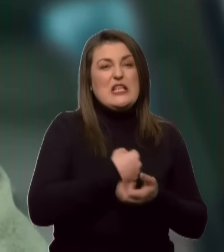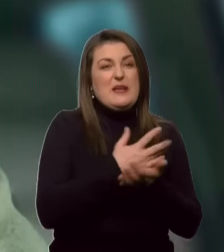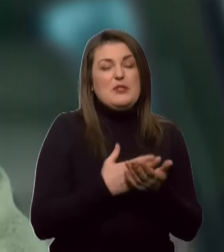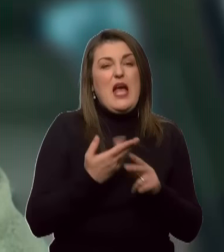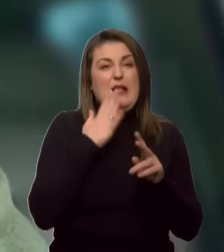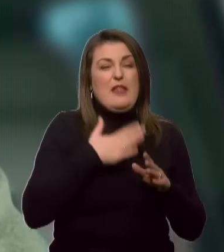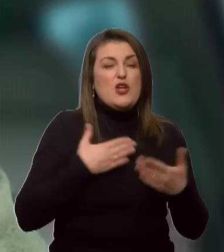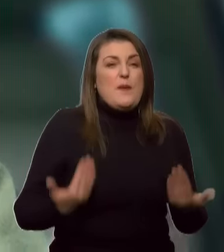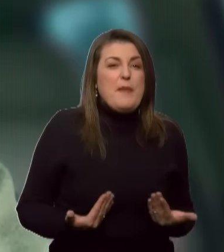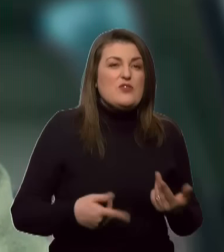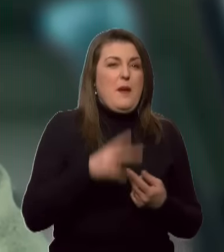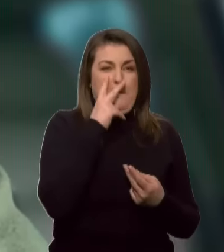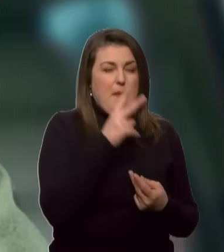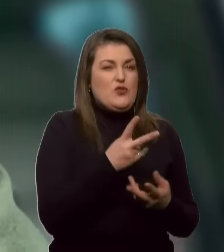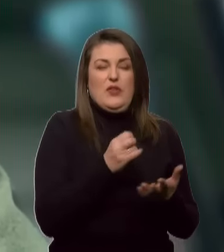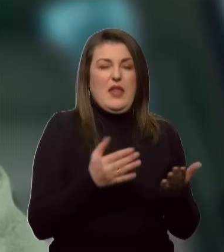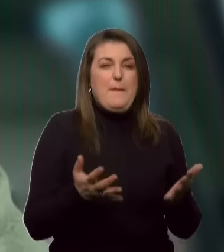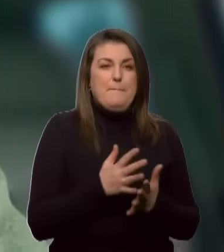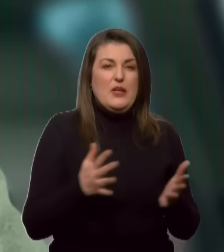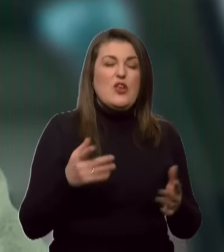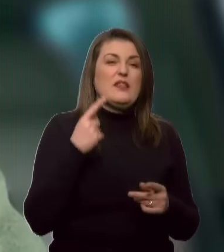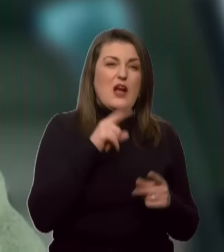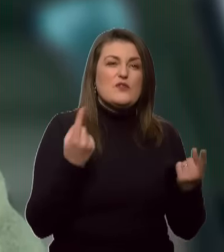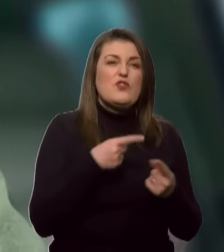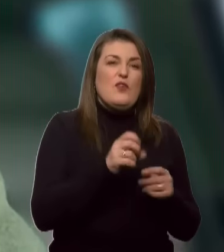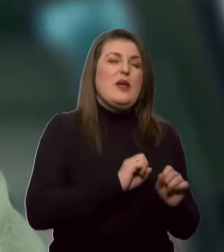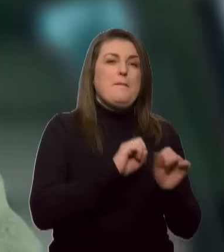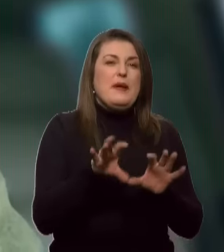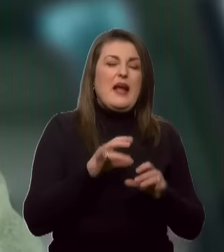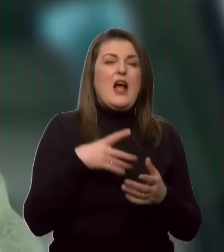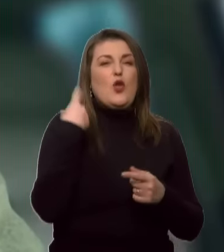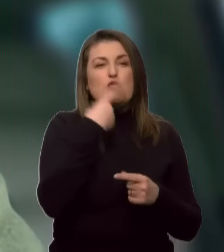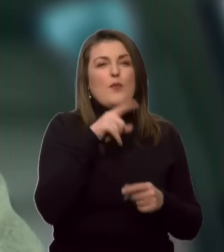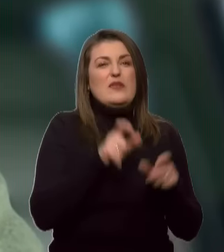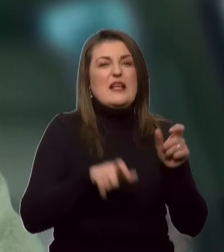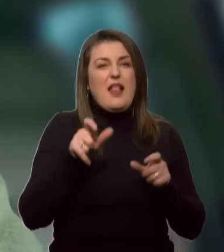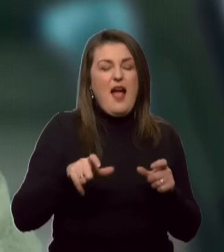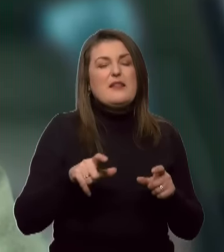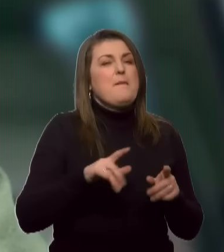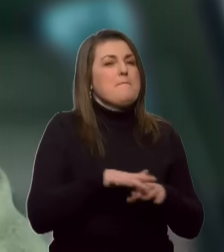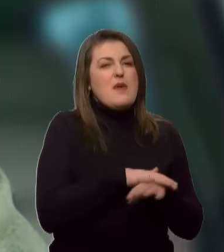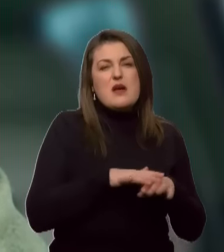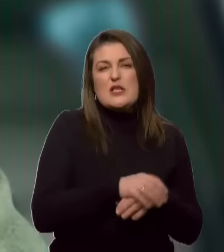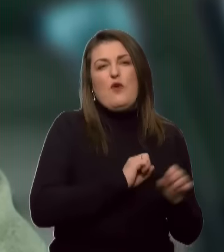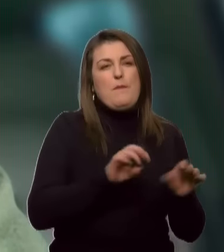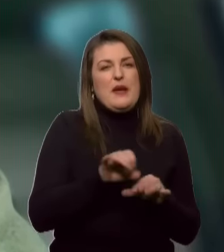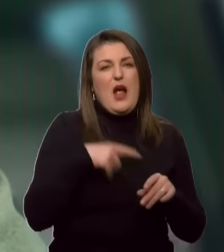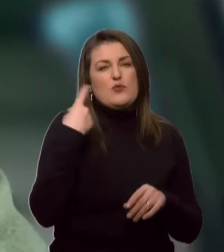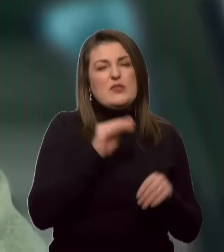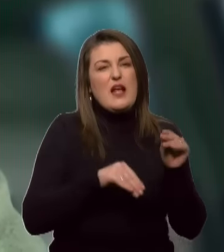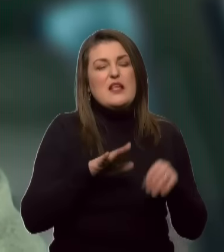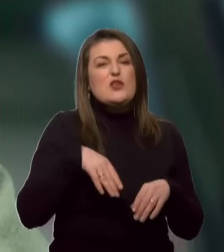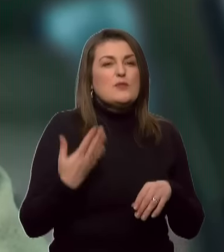наші мешканці бачать її найбільше. Також, звичайно, вони перекидають наразі особовий склад, масово перекидають особовий склад з